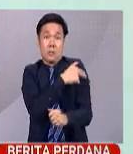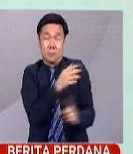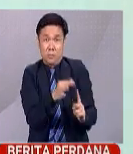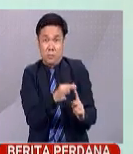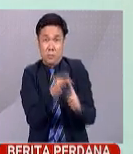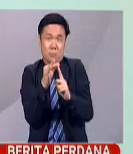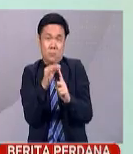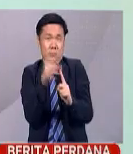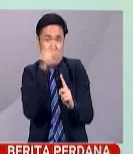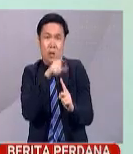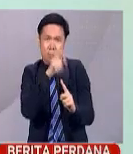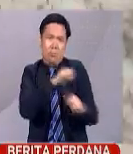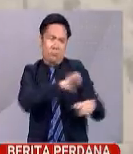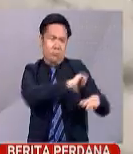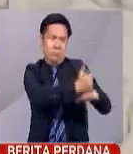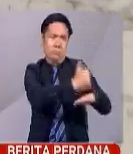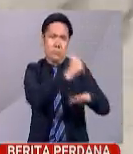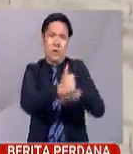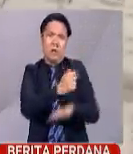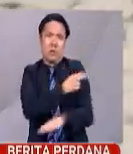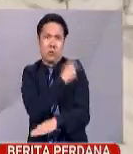COVID ini perlu disediakanlah.